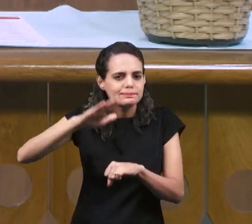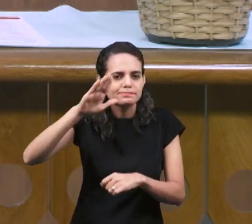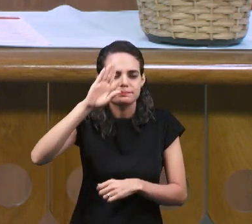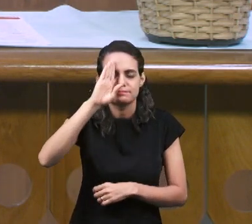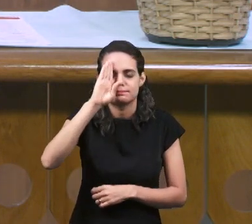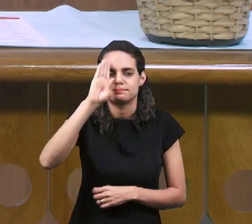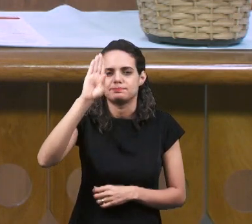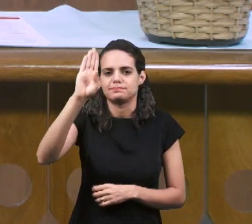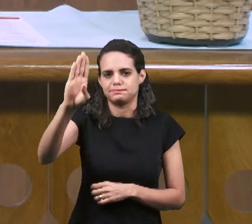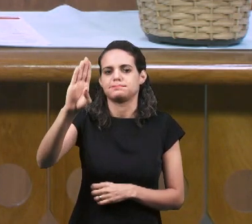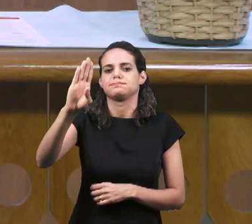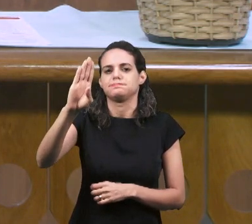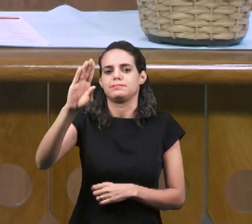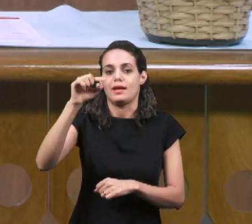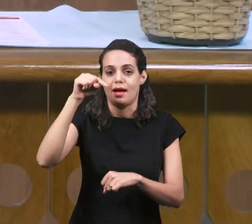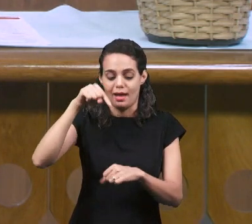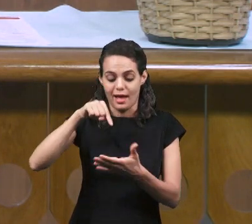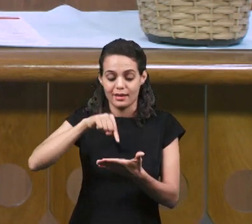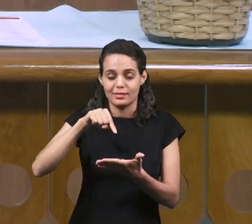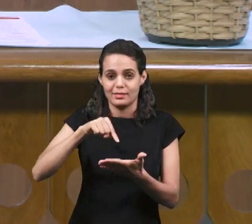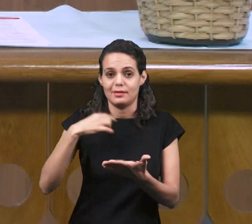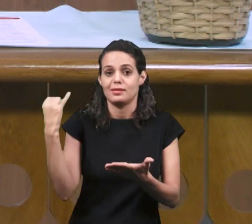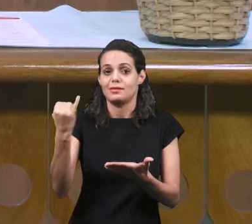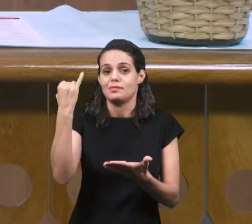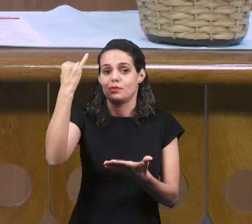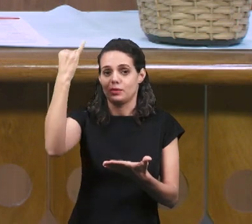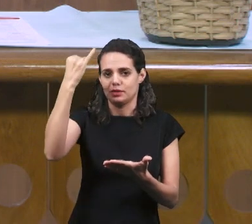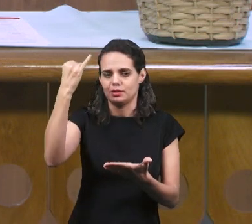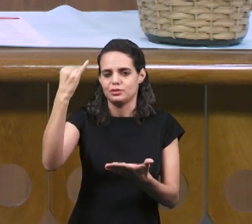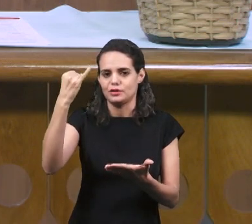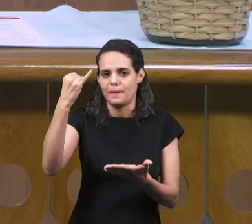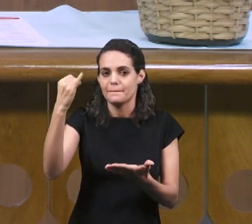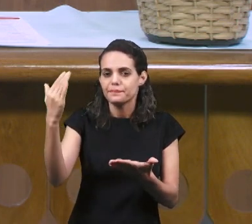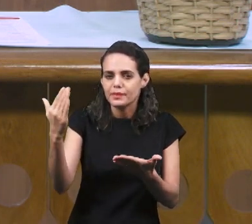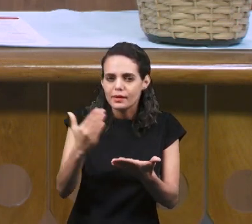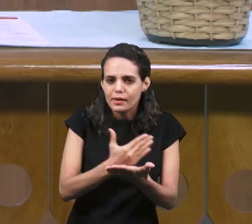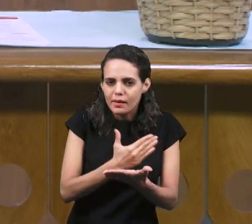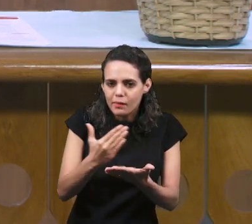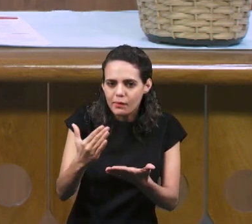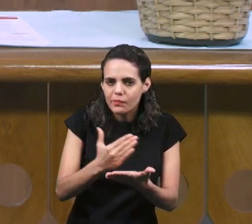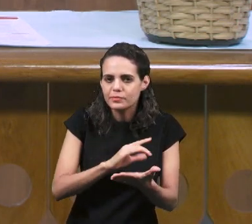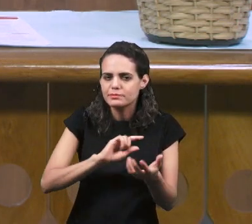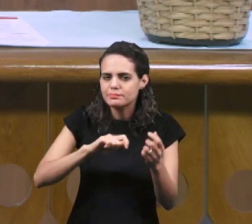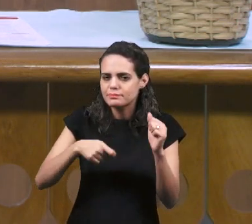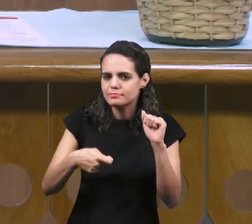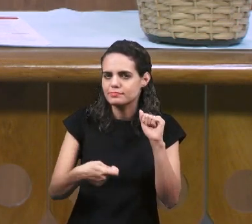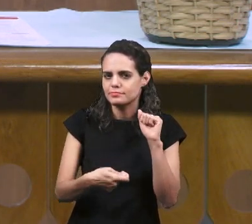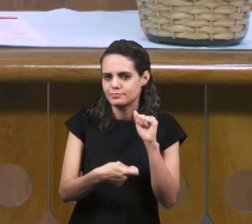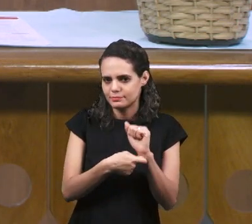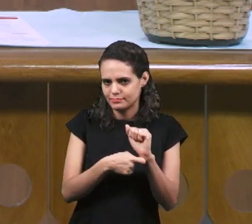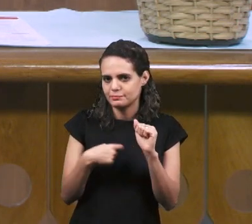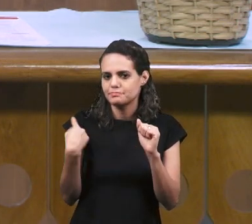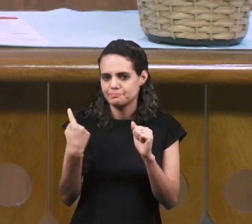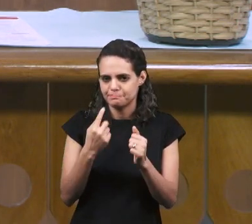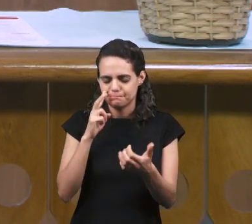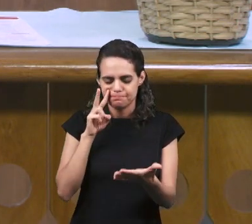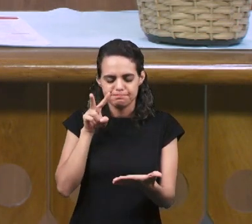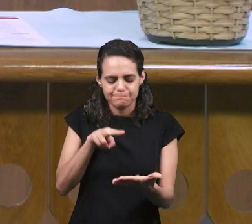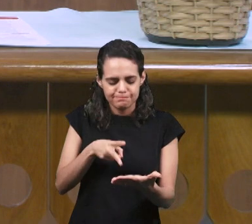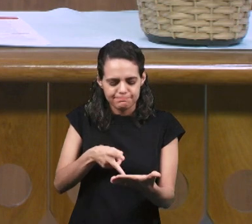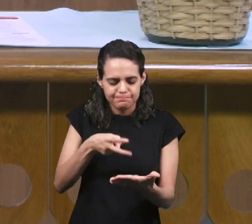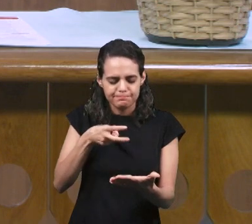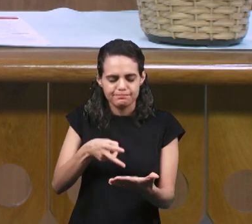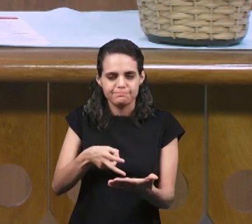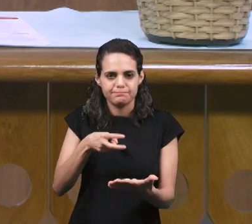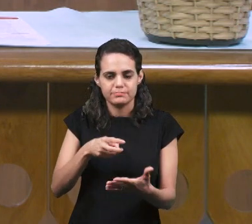des secrets. Mes frères, intéressant, vous voulez voir une chose qu'on ne parle même pas. Quand Jésus a versé son